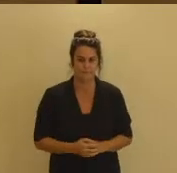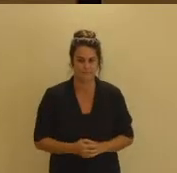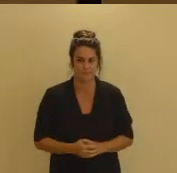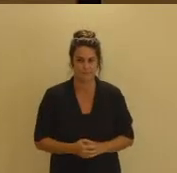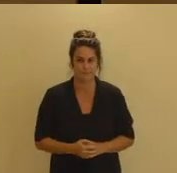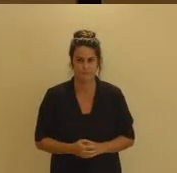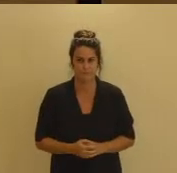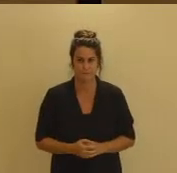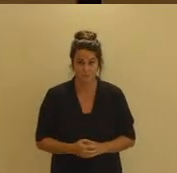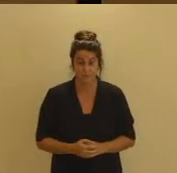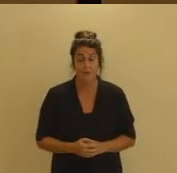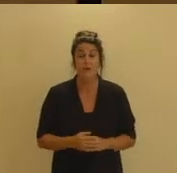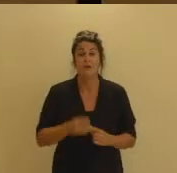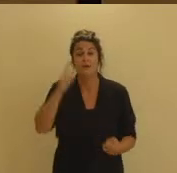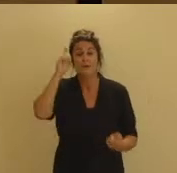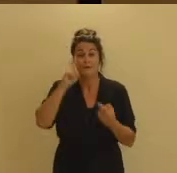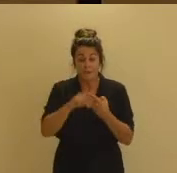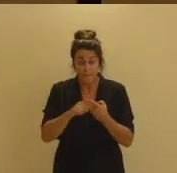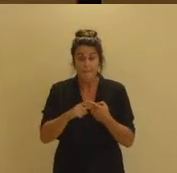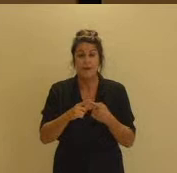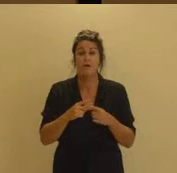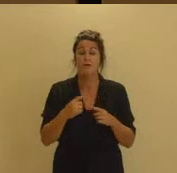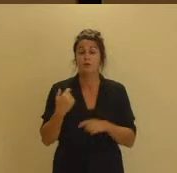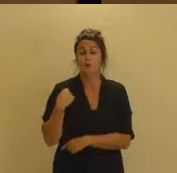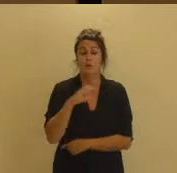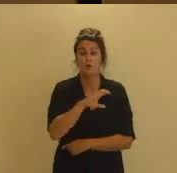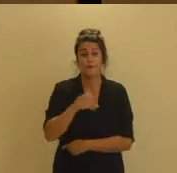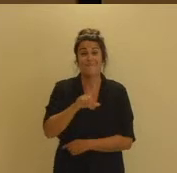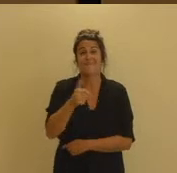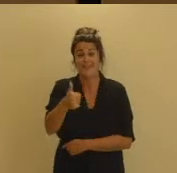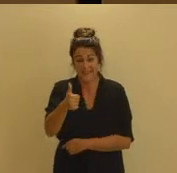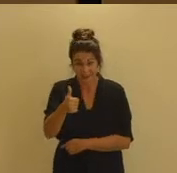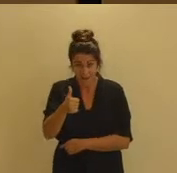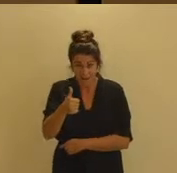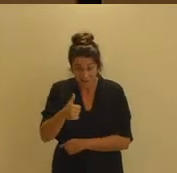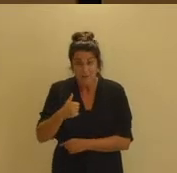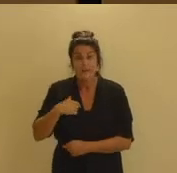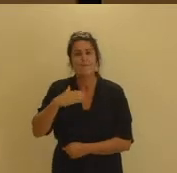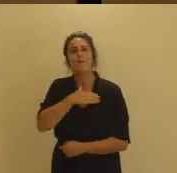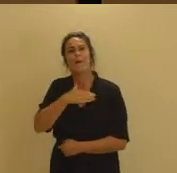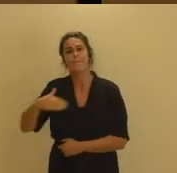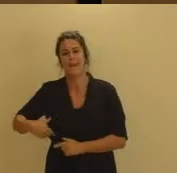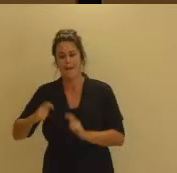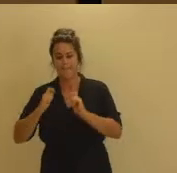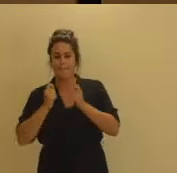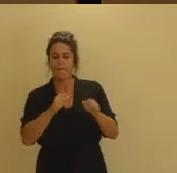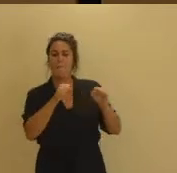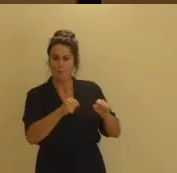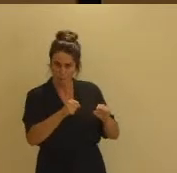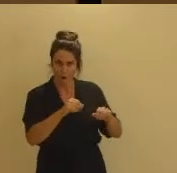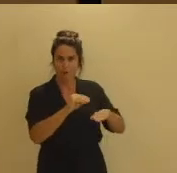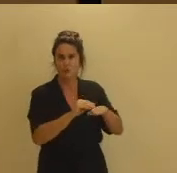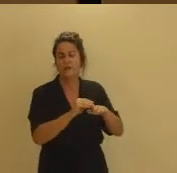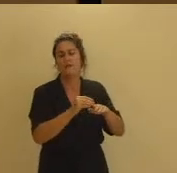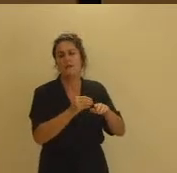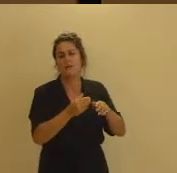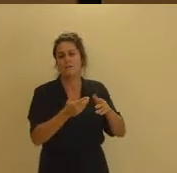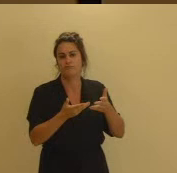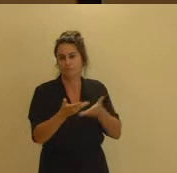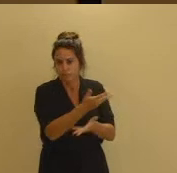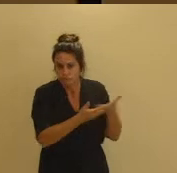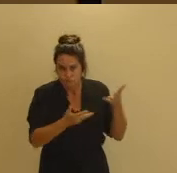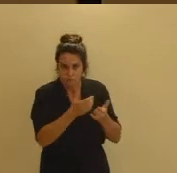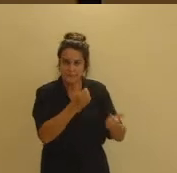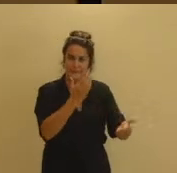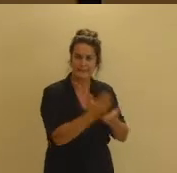Concernant la délibération numéro 121, décision du maire prise par délégation du conseil municipal, vous en avez eu